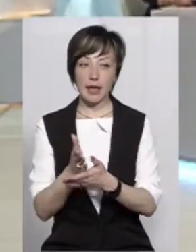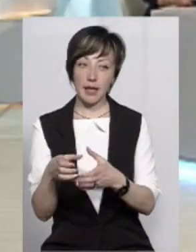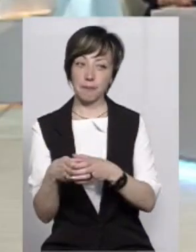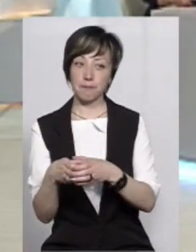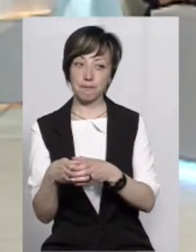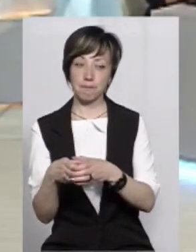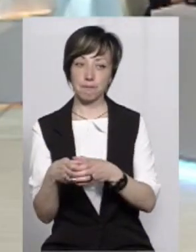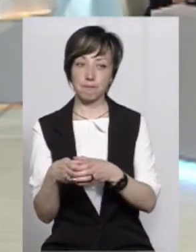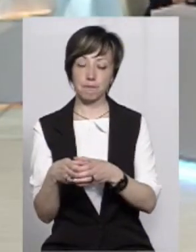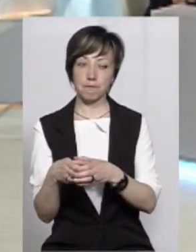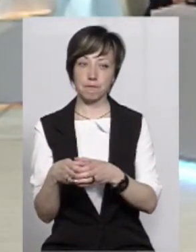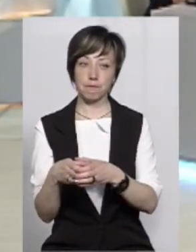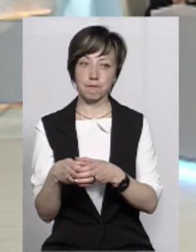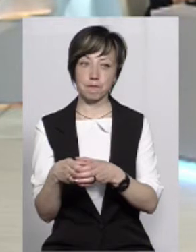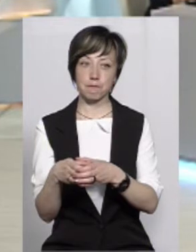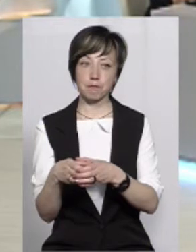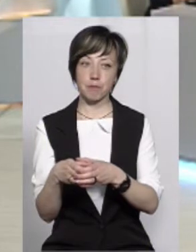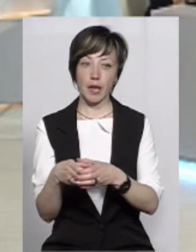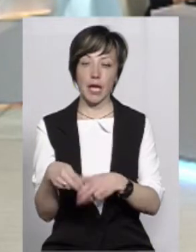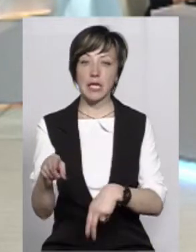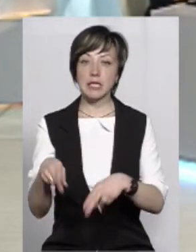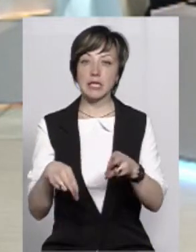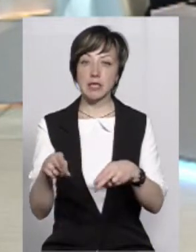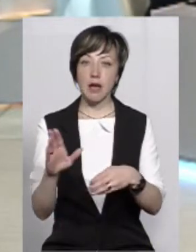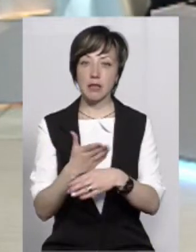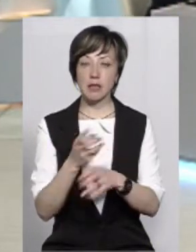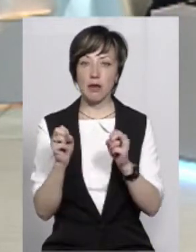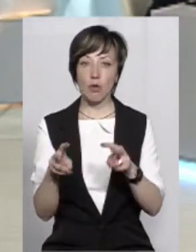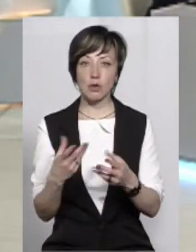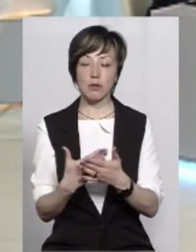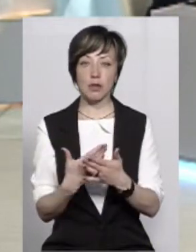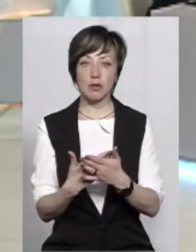є стерилізація як загроза, там,